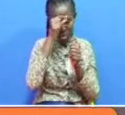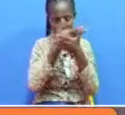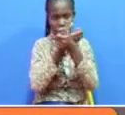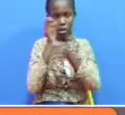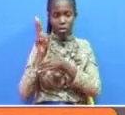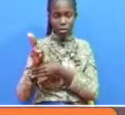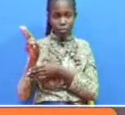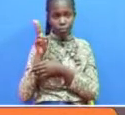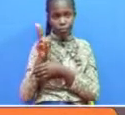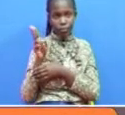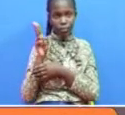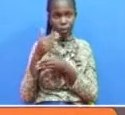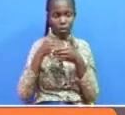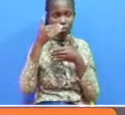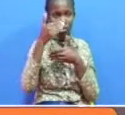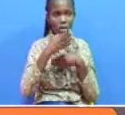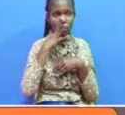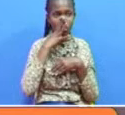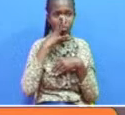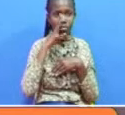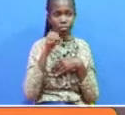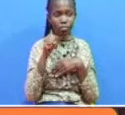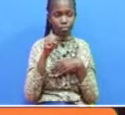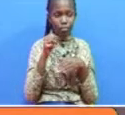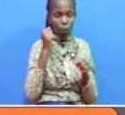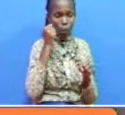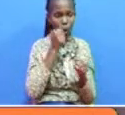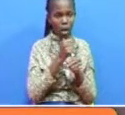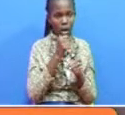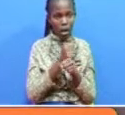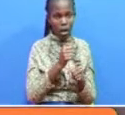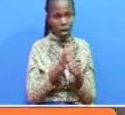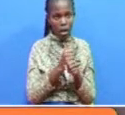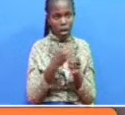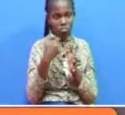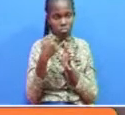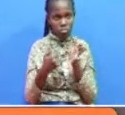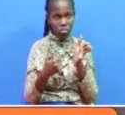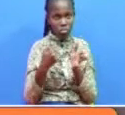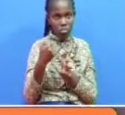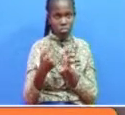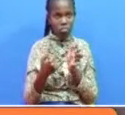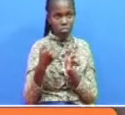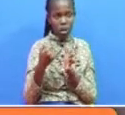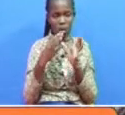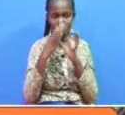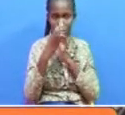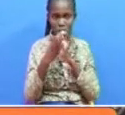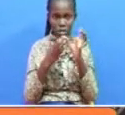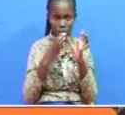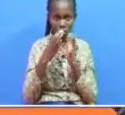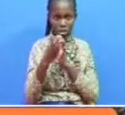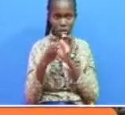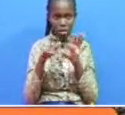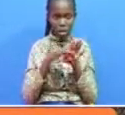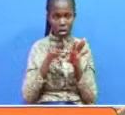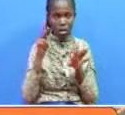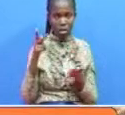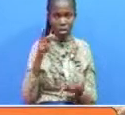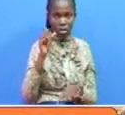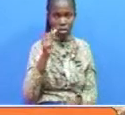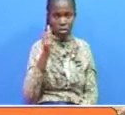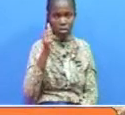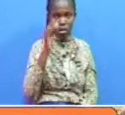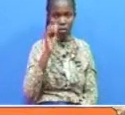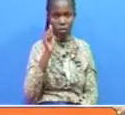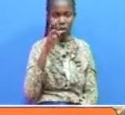Uhuru Kenyatta. Itina wake kwithi wanadhukumite kampuni ni munene wa maundu maki mkumuka nilie vanthi ya Kenya wa